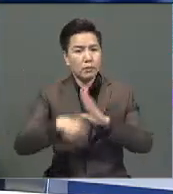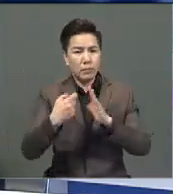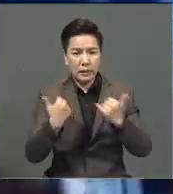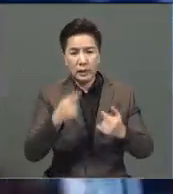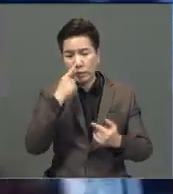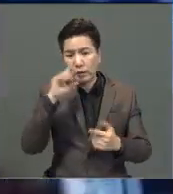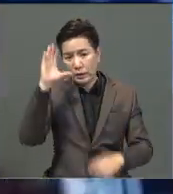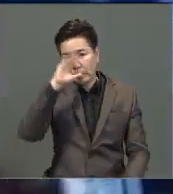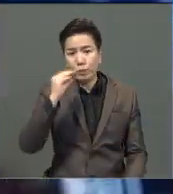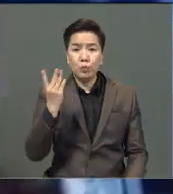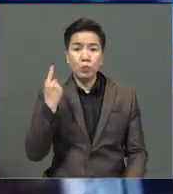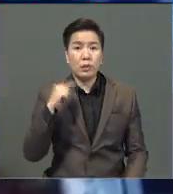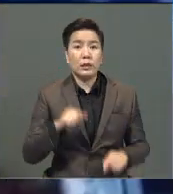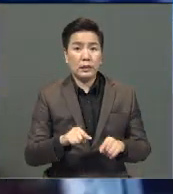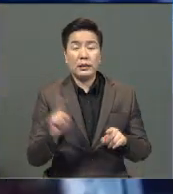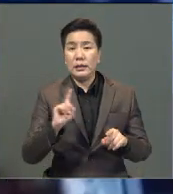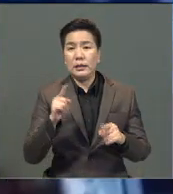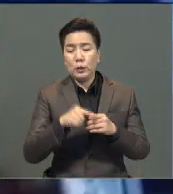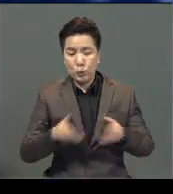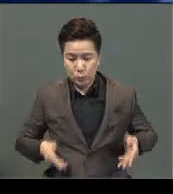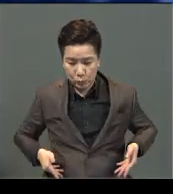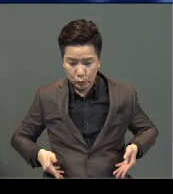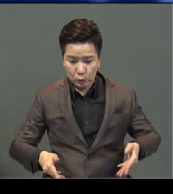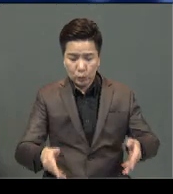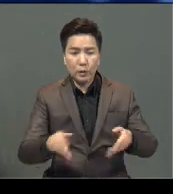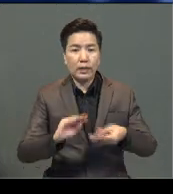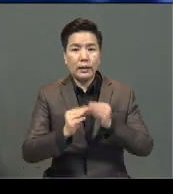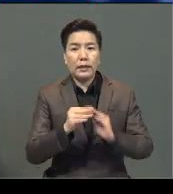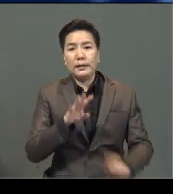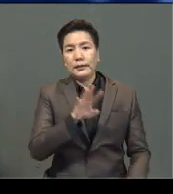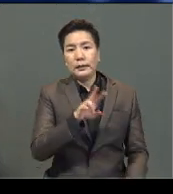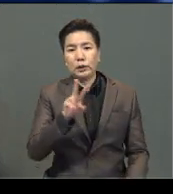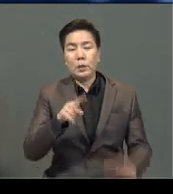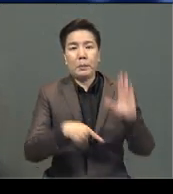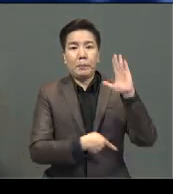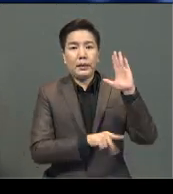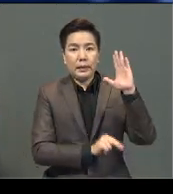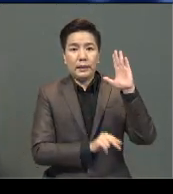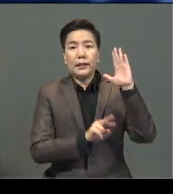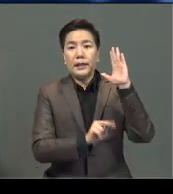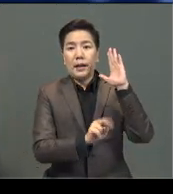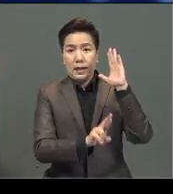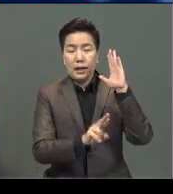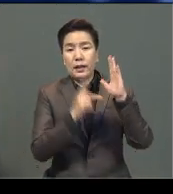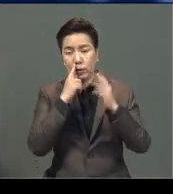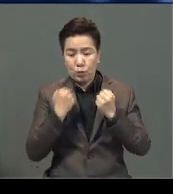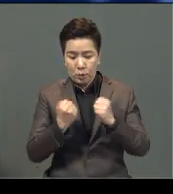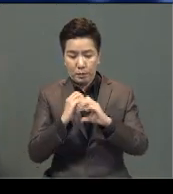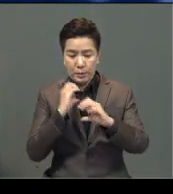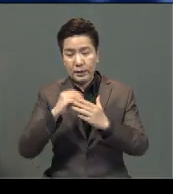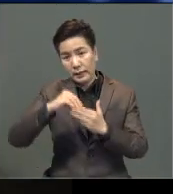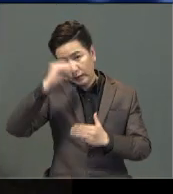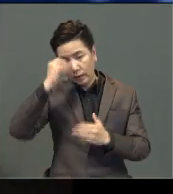ที่เกิดขึ้นเมื่อช่วงคืนที่ผ่านมานะคะเกิดขึ้นบนถนนทางหลวงสาย42ปัตตานีนราธิวาสขณะที่รถบัส